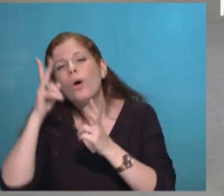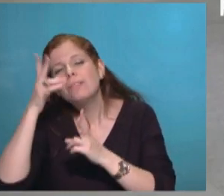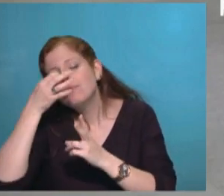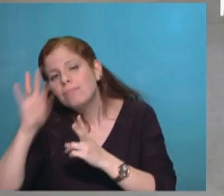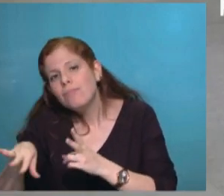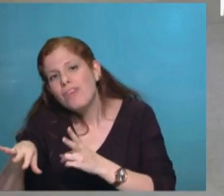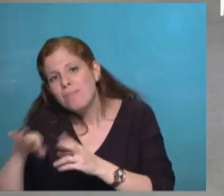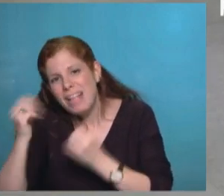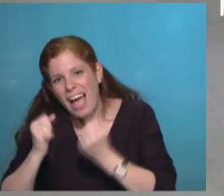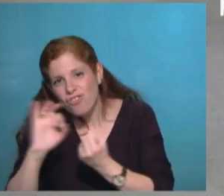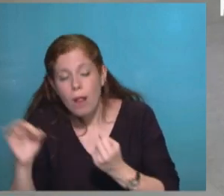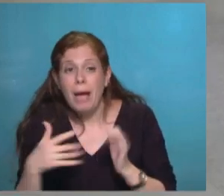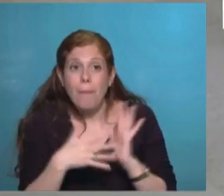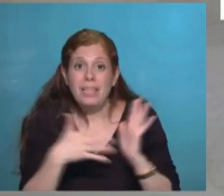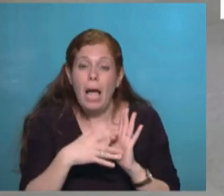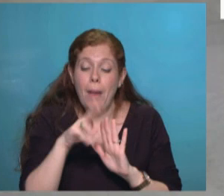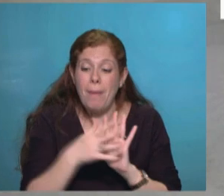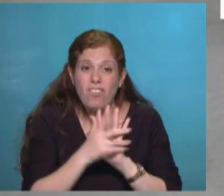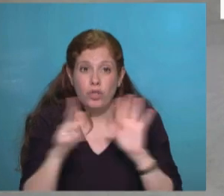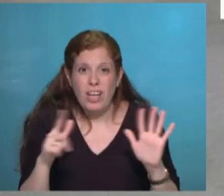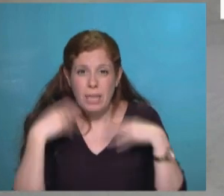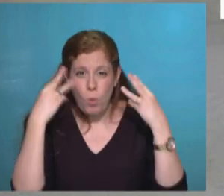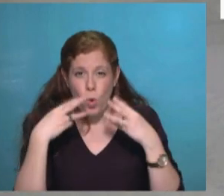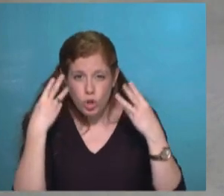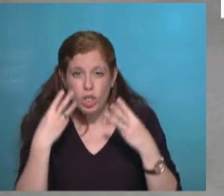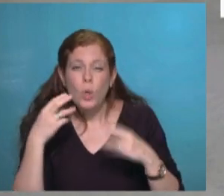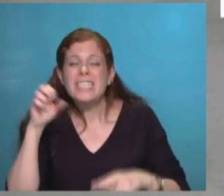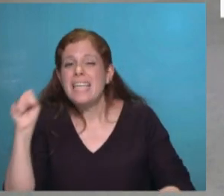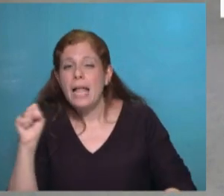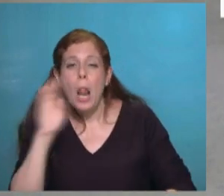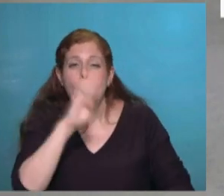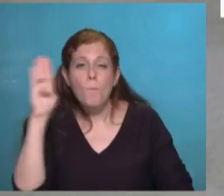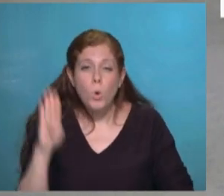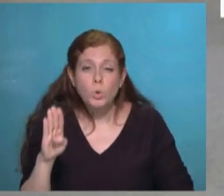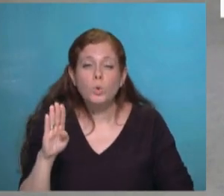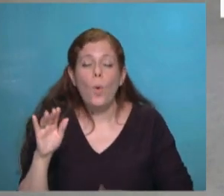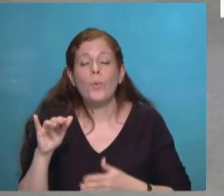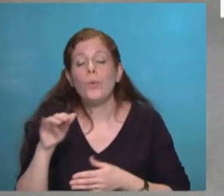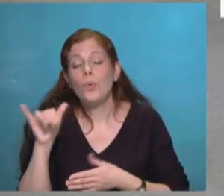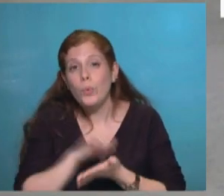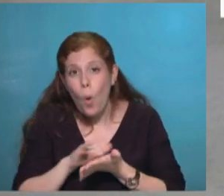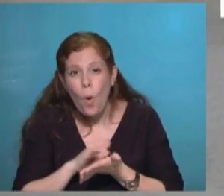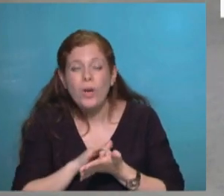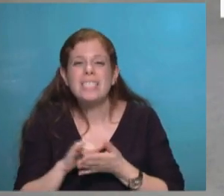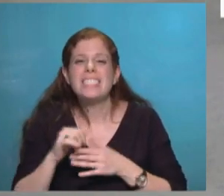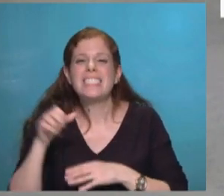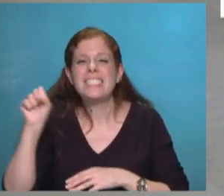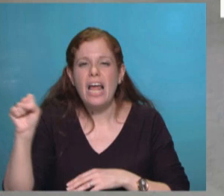למשל, בדיקה שנערכה ב-2017 בוושינגטון, סיאטל, בוסטון, ניו יורק, סן פרנסיסקו ושיקגו, הראתה כי